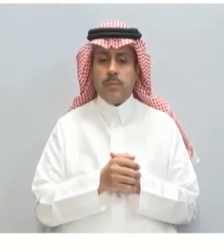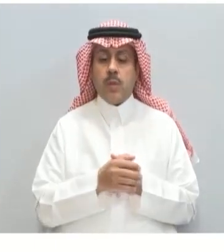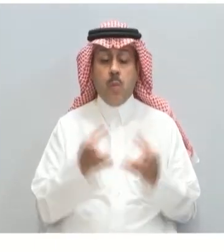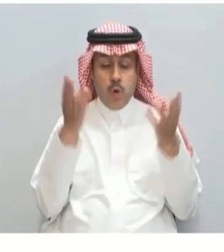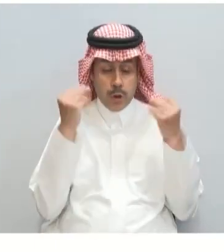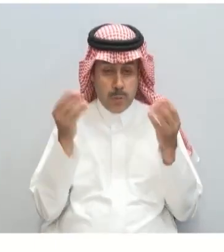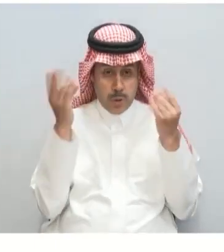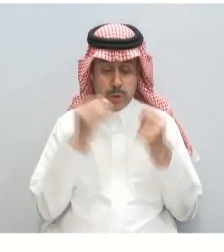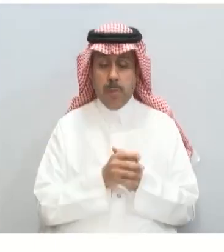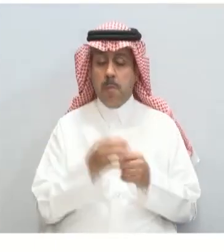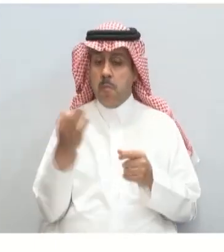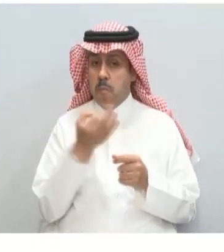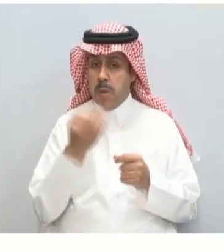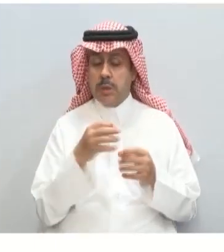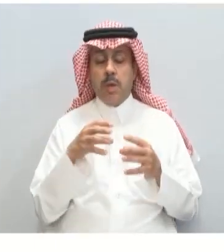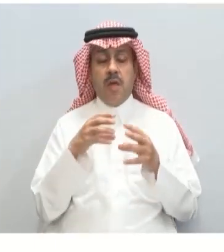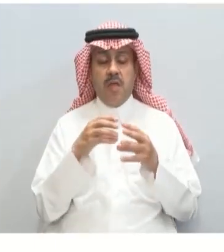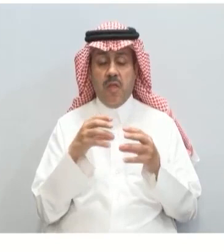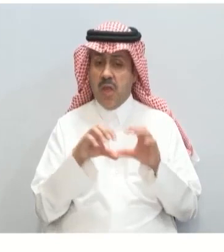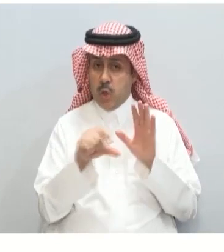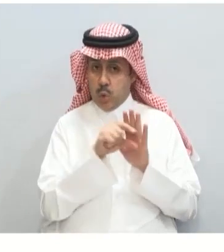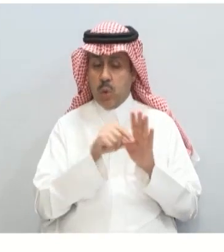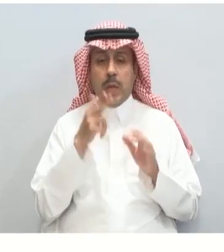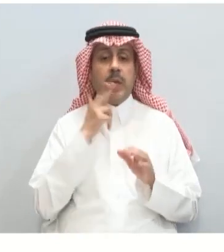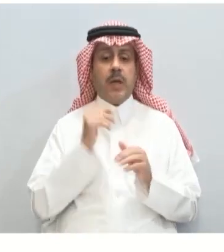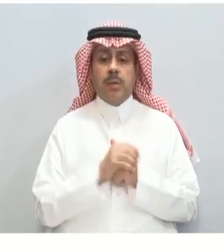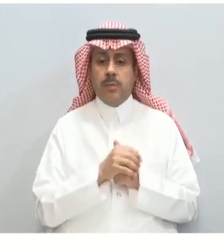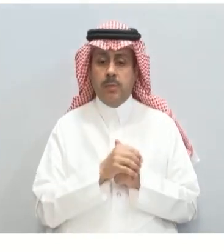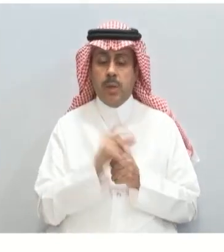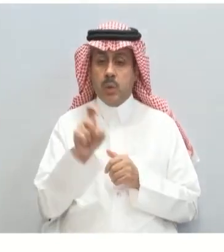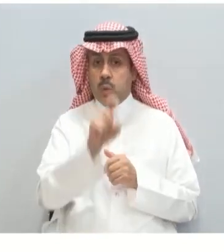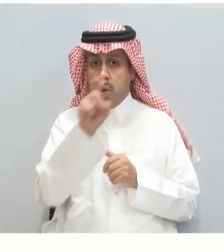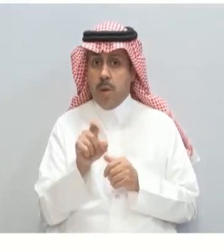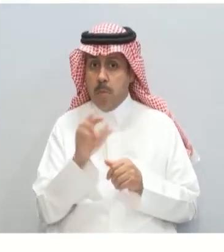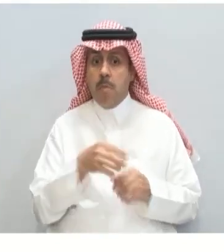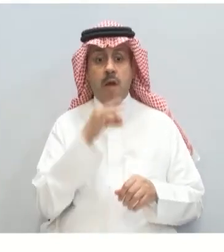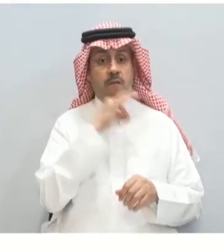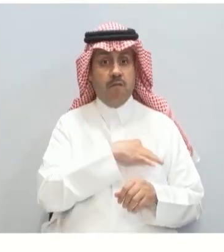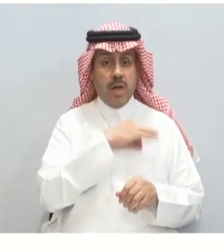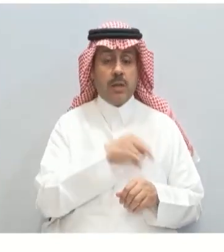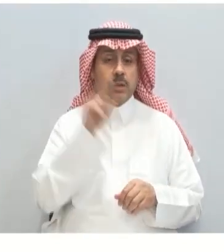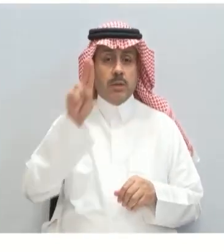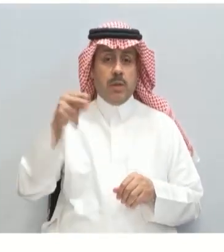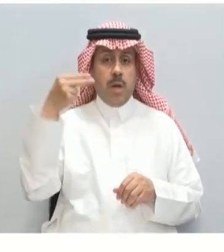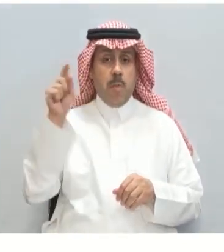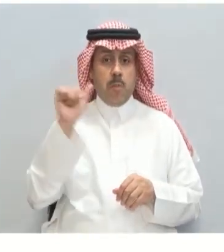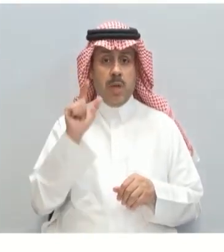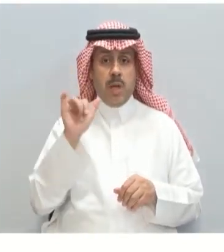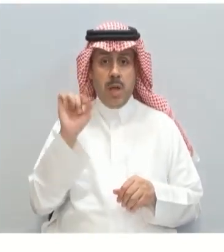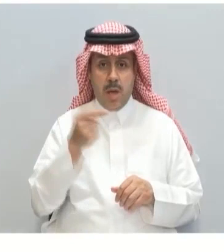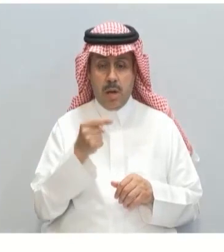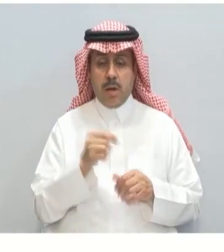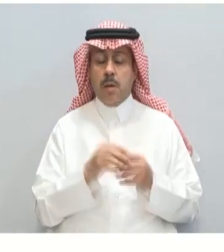بمراجعه معاني هذه السوره الكريمه هنا السؤال ما الحكمه من التعبير بصيغه